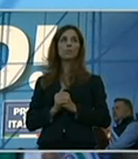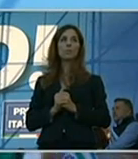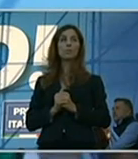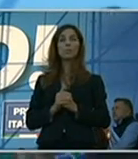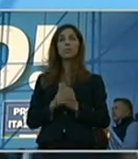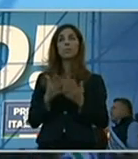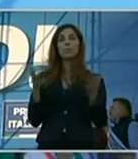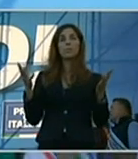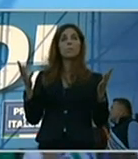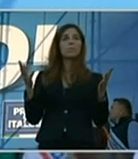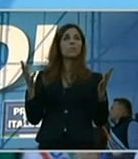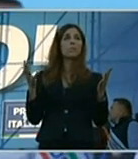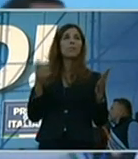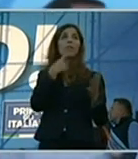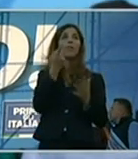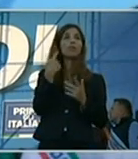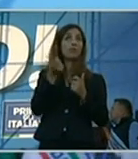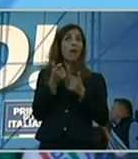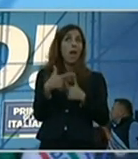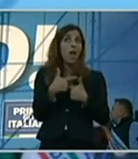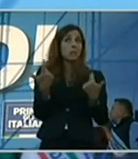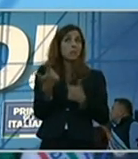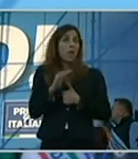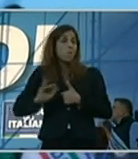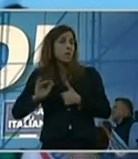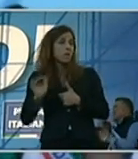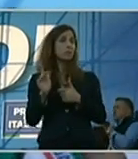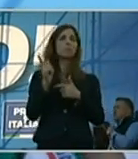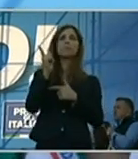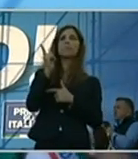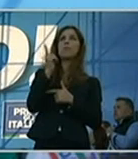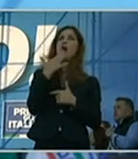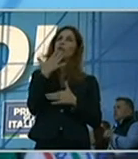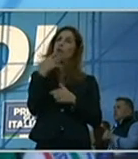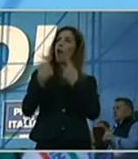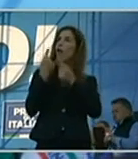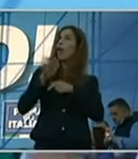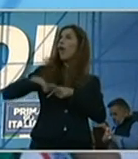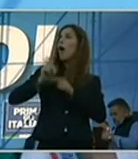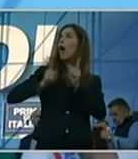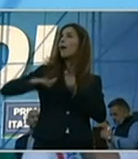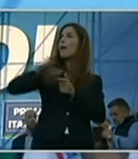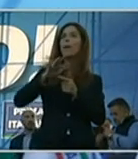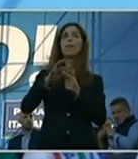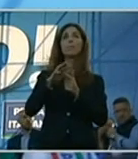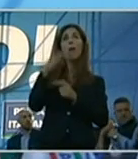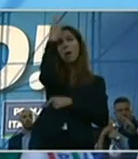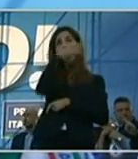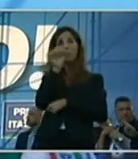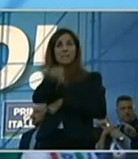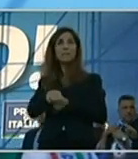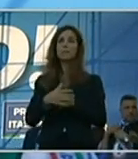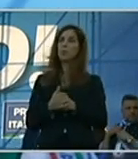Altro che estremismo, folklore, razzismo, donne e uomini dal